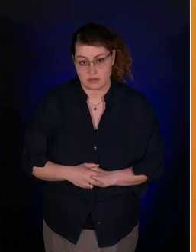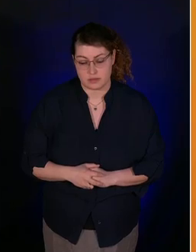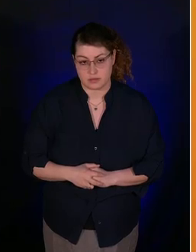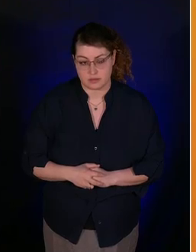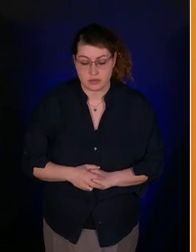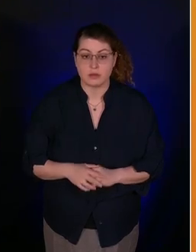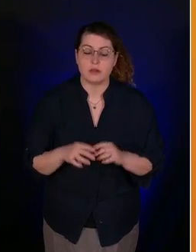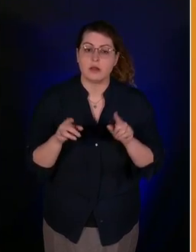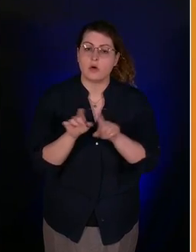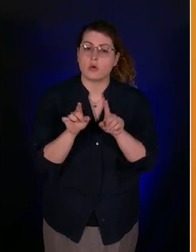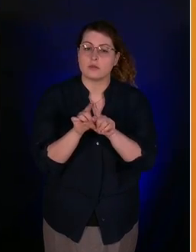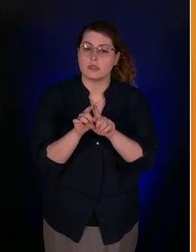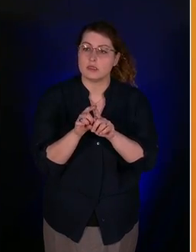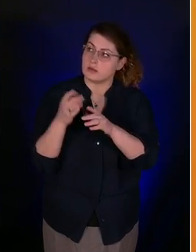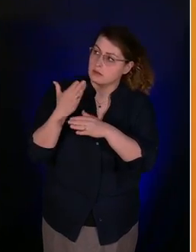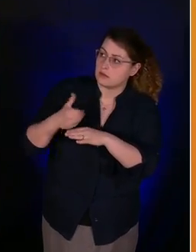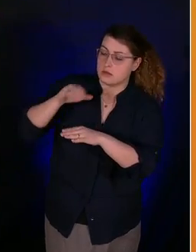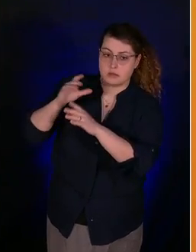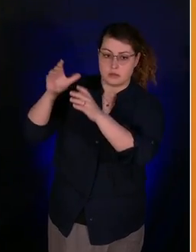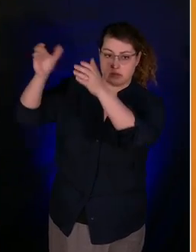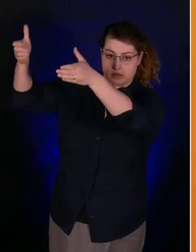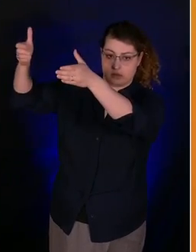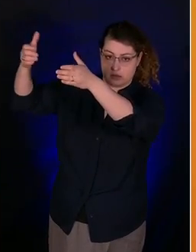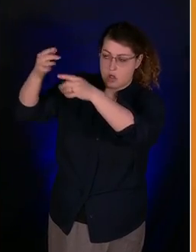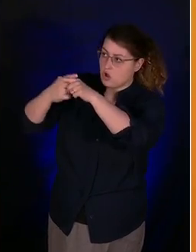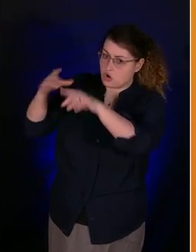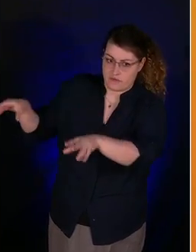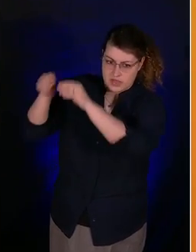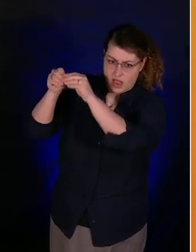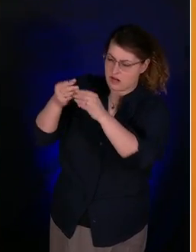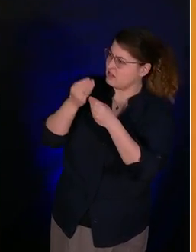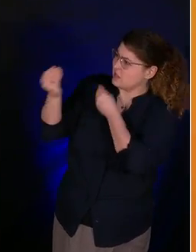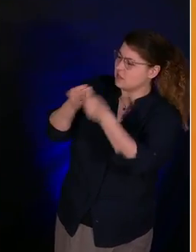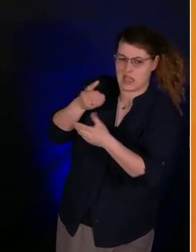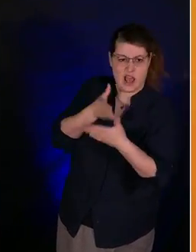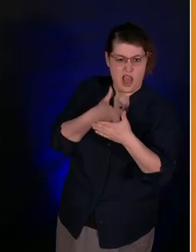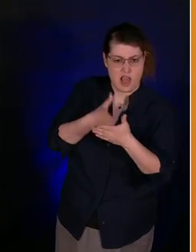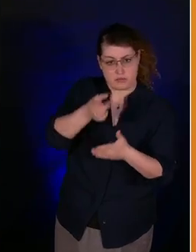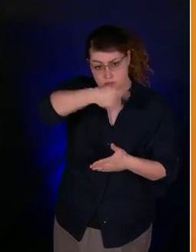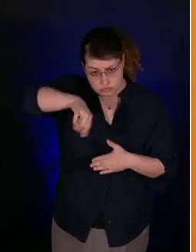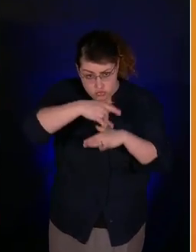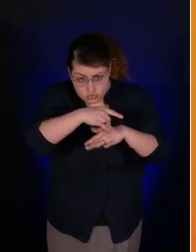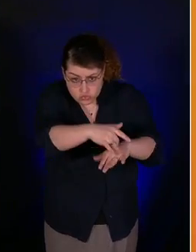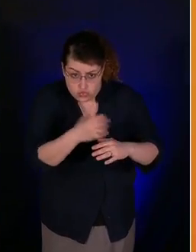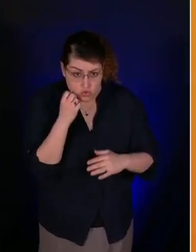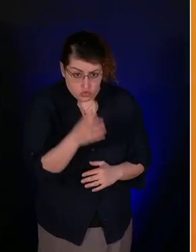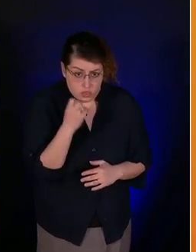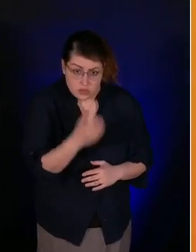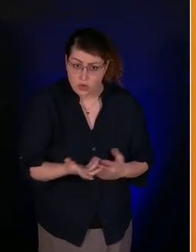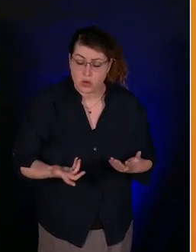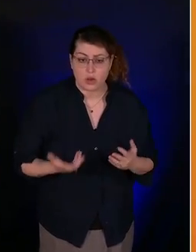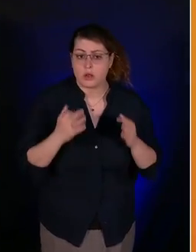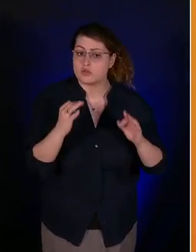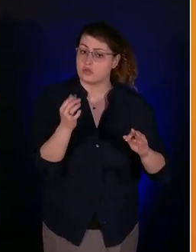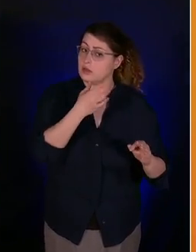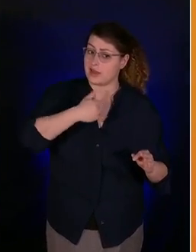Reprocher des faits à la direction confédérale sur le rapport d'activité qui ne sont que des difficultés que nous rencontrons toutes et tous et pour lesquelles il est de